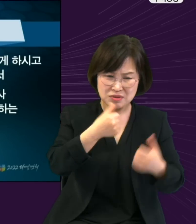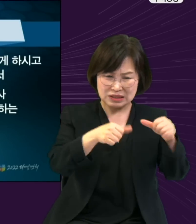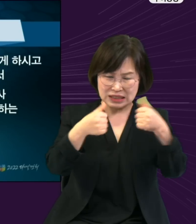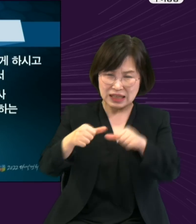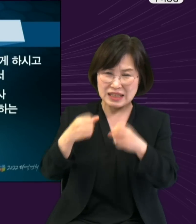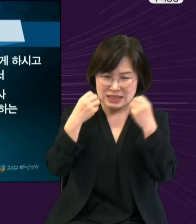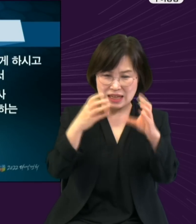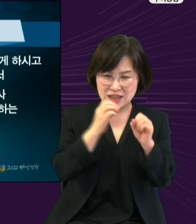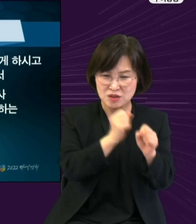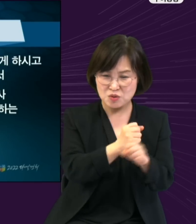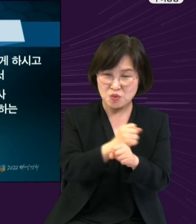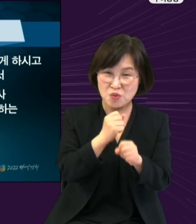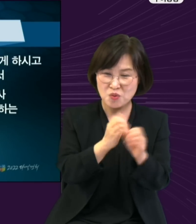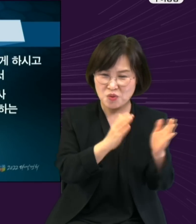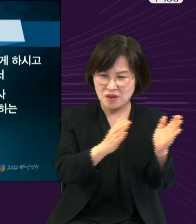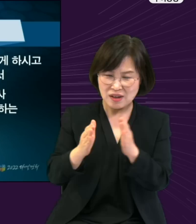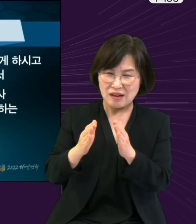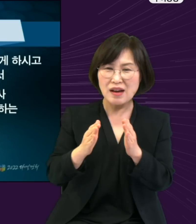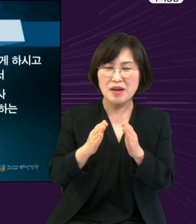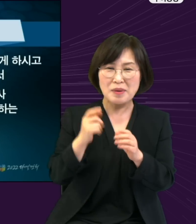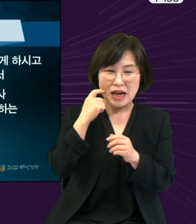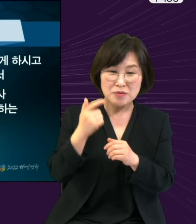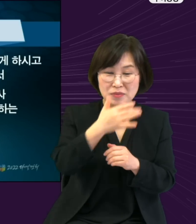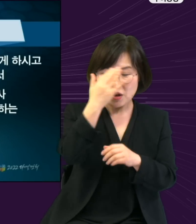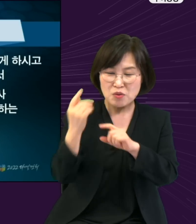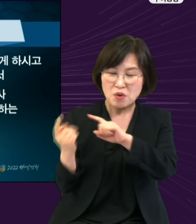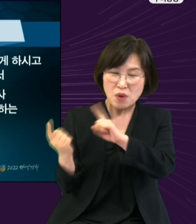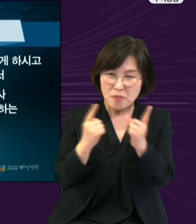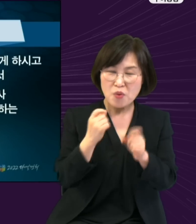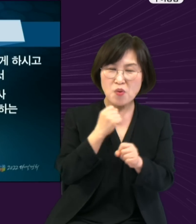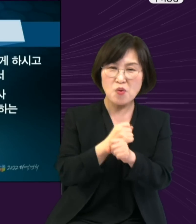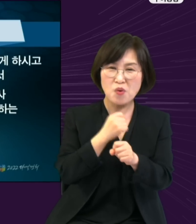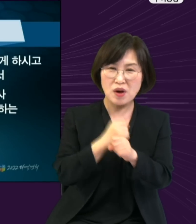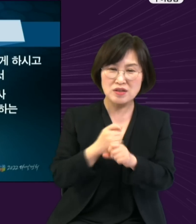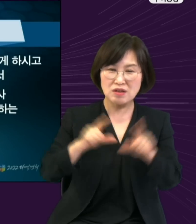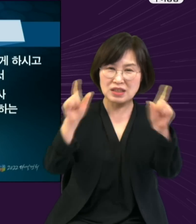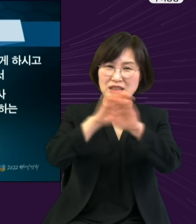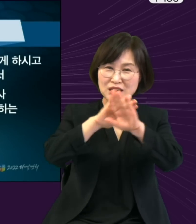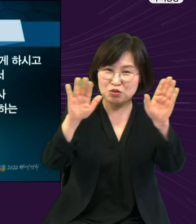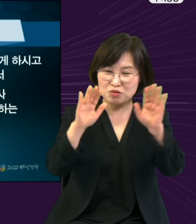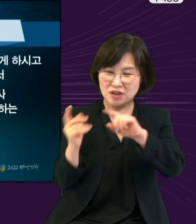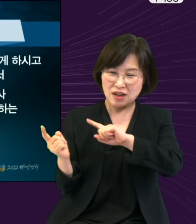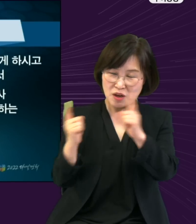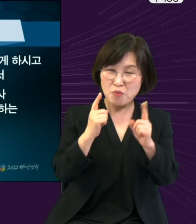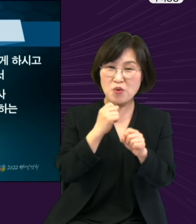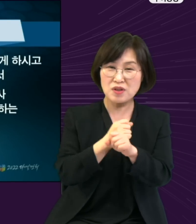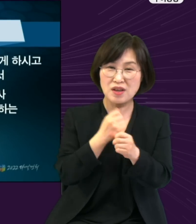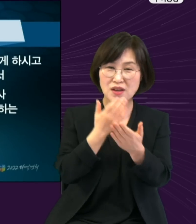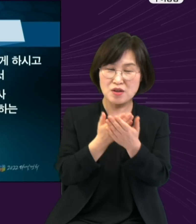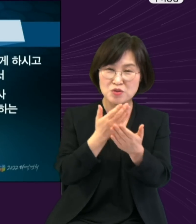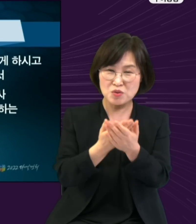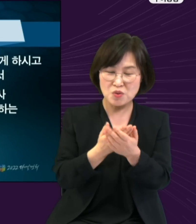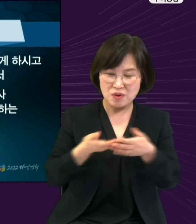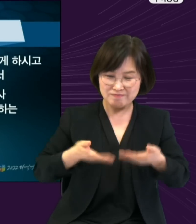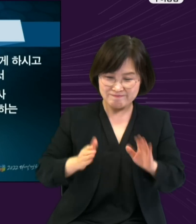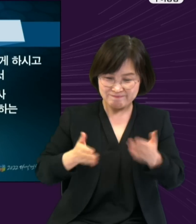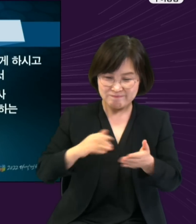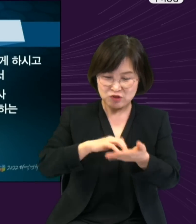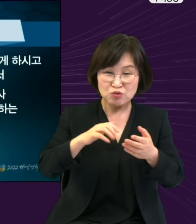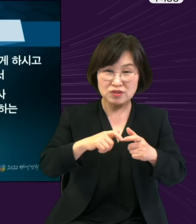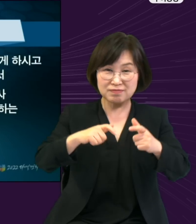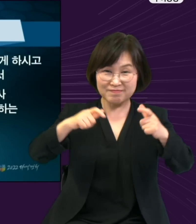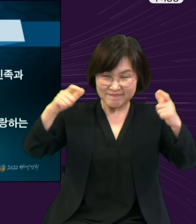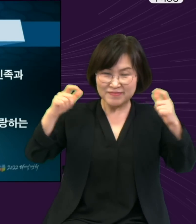창조의 아름다움을 회복시키사 저출산과 기후 문제가 해결되게 하시며 생육하고 번성하는